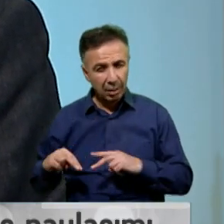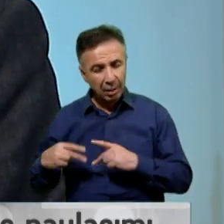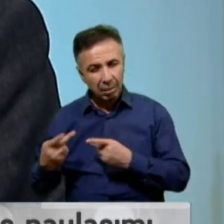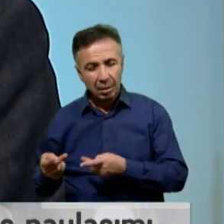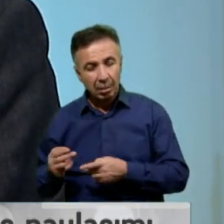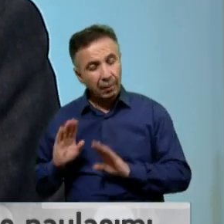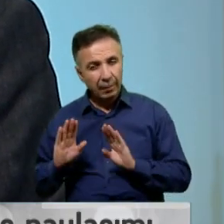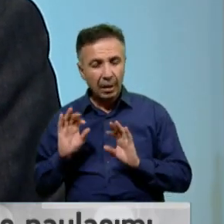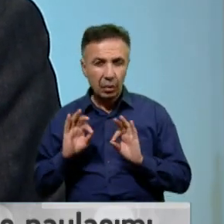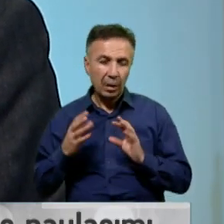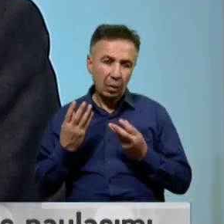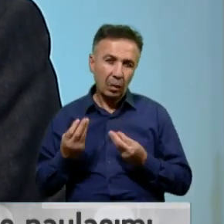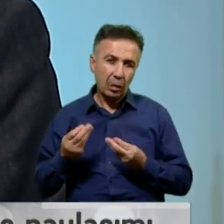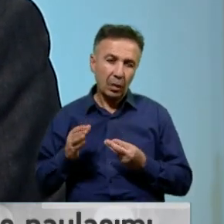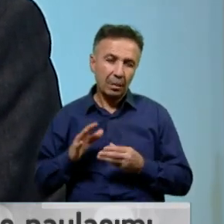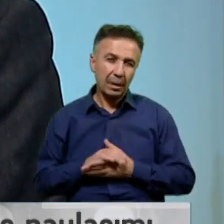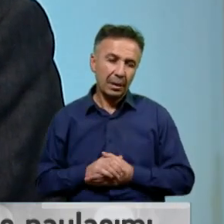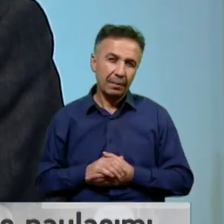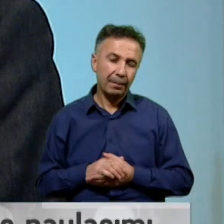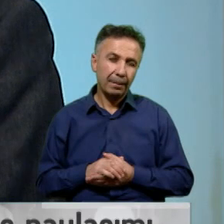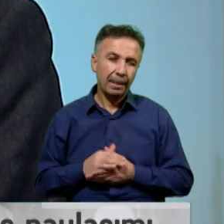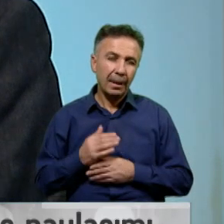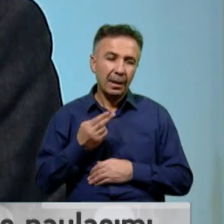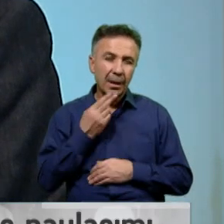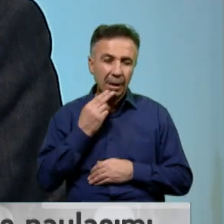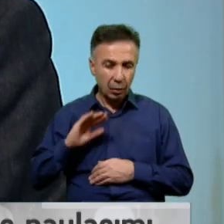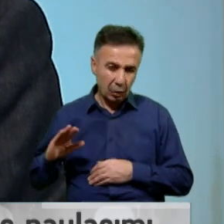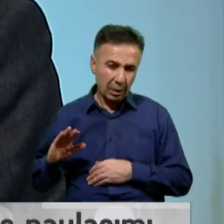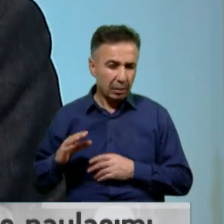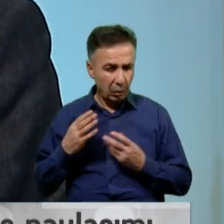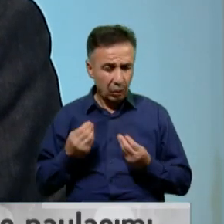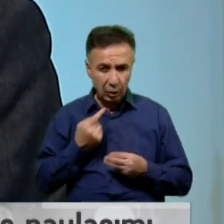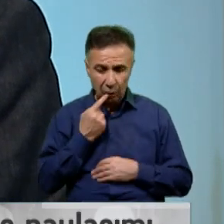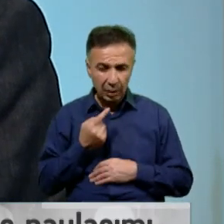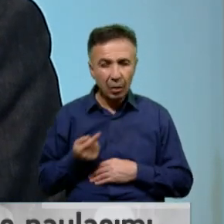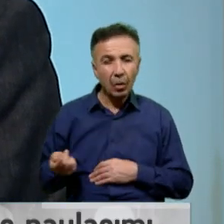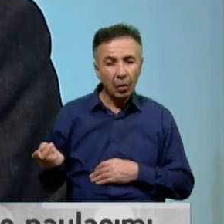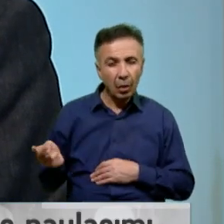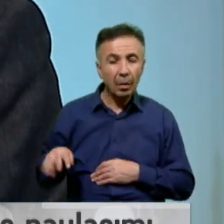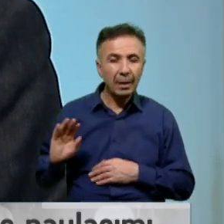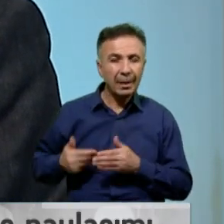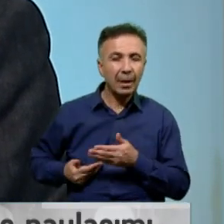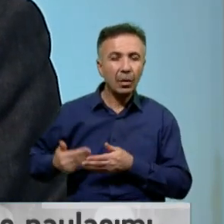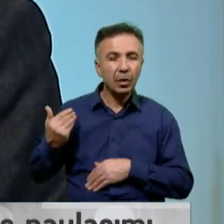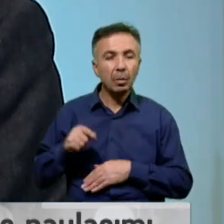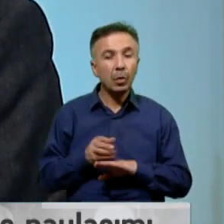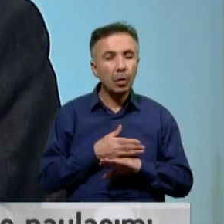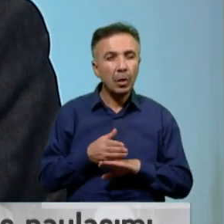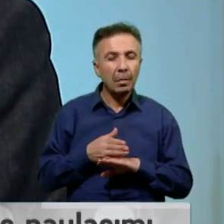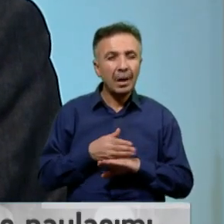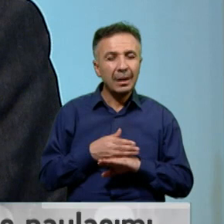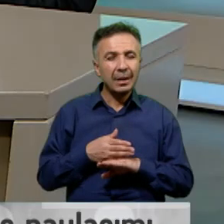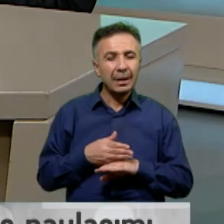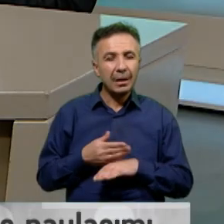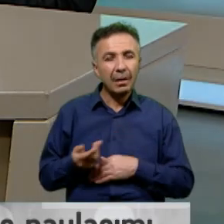şunu yapabilir, yani ben kız çocuklarıma kalsın tamamı diyorsa, vefat öncesi bu malın çocuklara hibe edilmesi